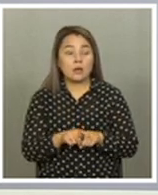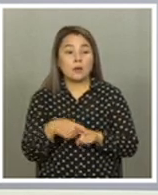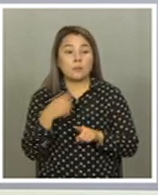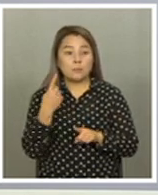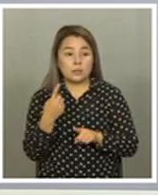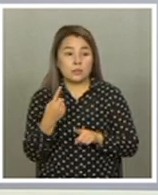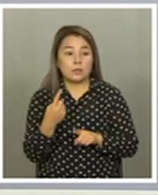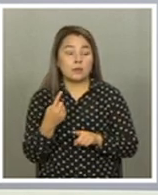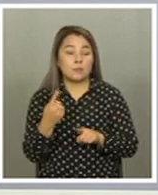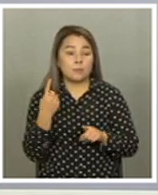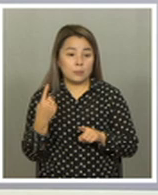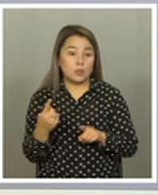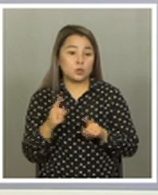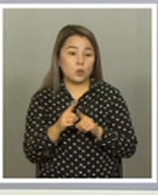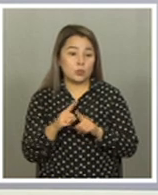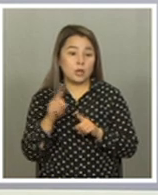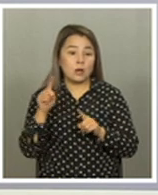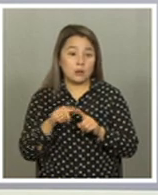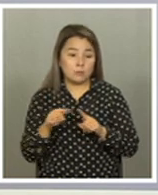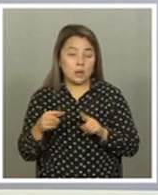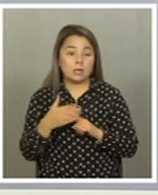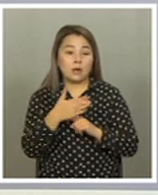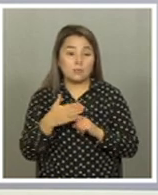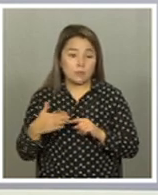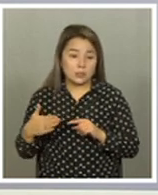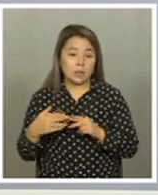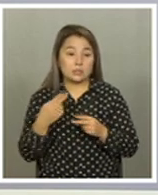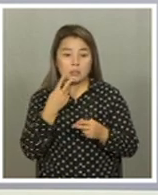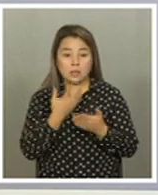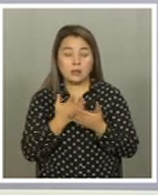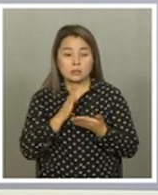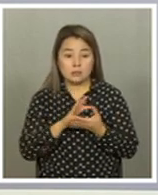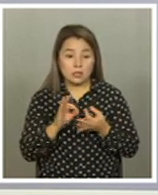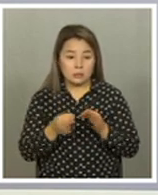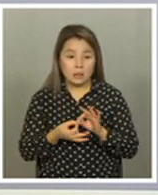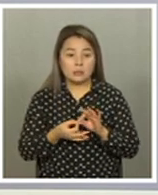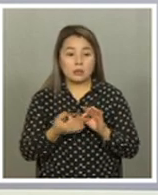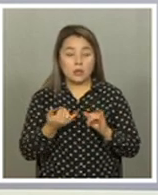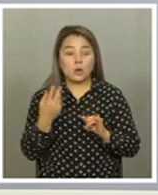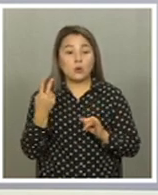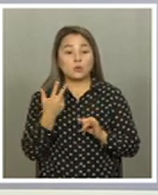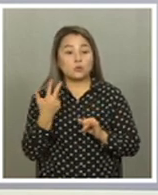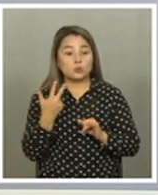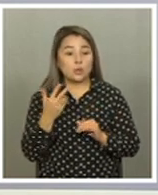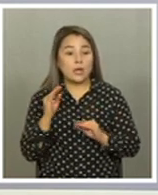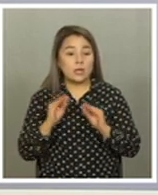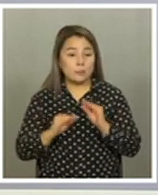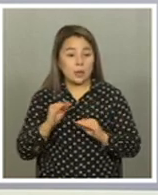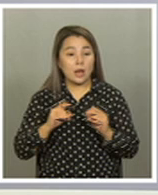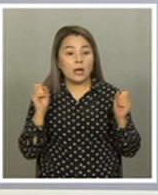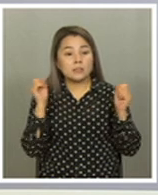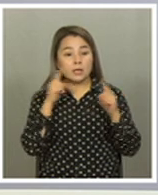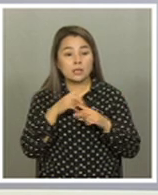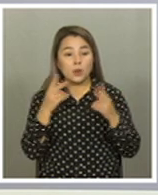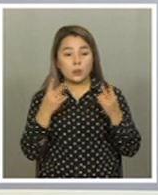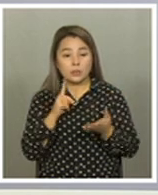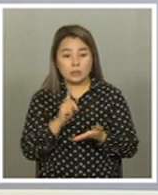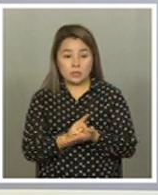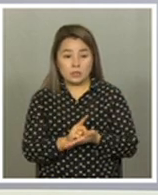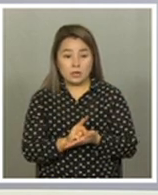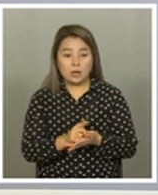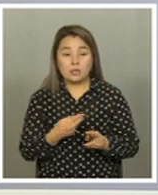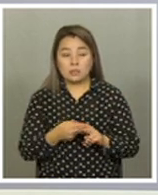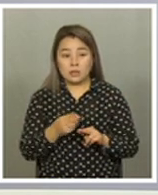және бір-бір бұрыштардың тең екені көрсетілген. Бізге тағы да үшінші элементті анықтау керек. Солай ғой.